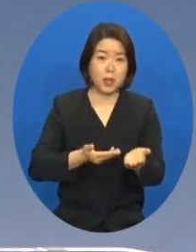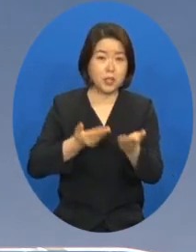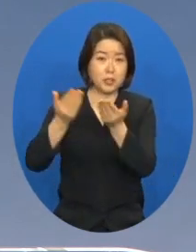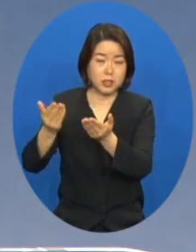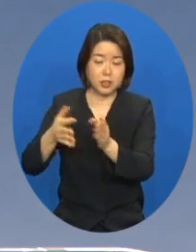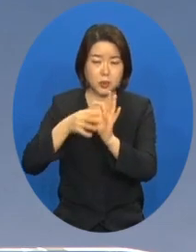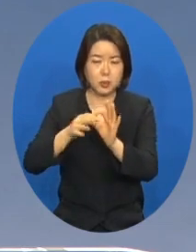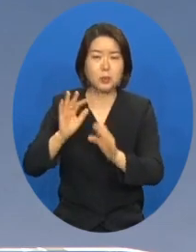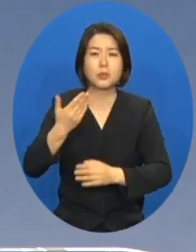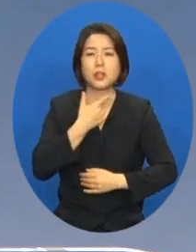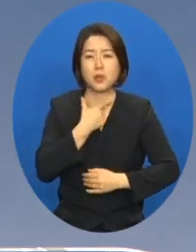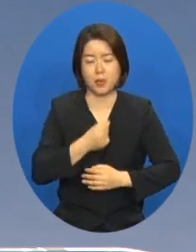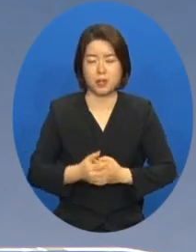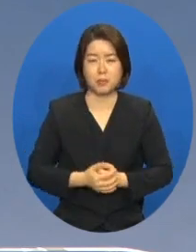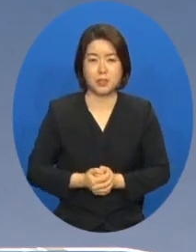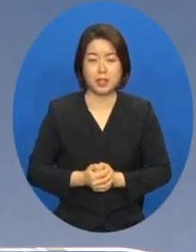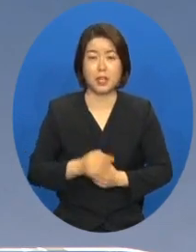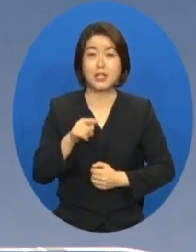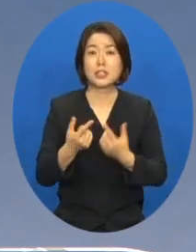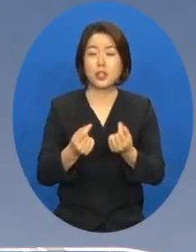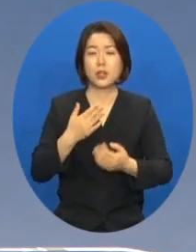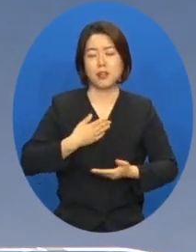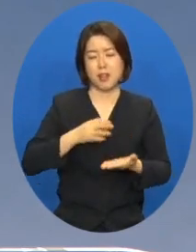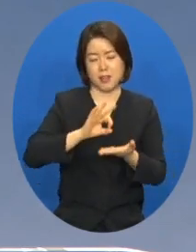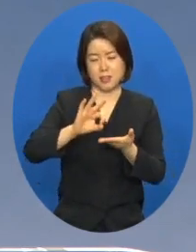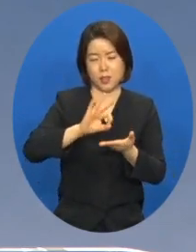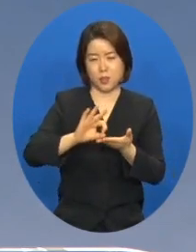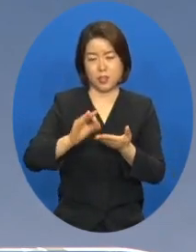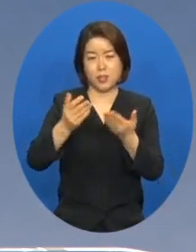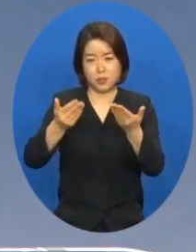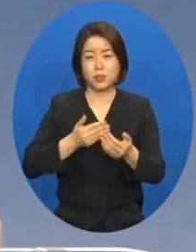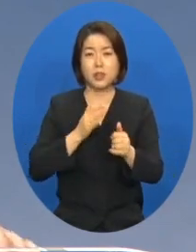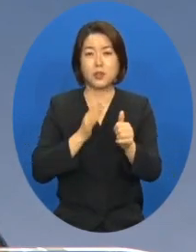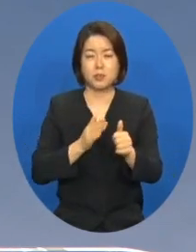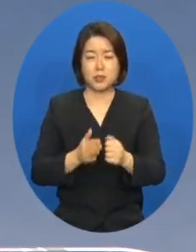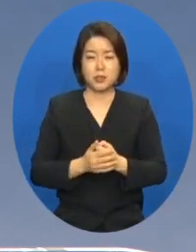되기를 원합니다. 그렇게 나를 쓰시기를 원합니다. 기도합시다.